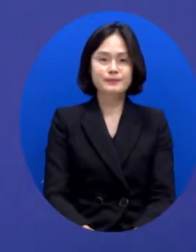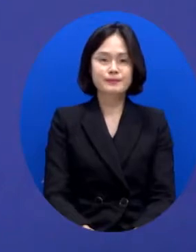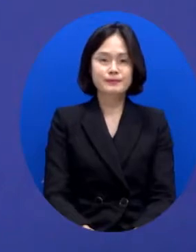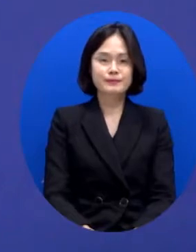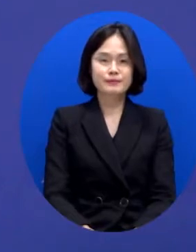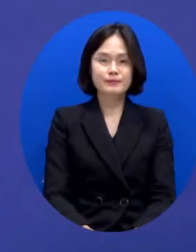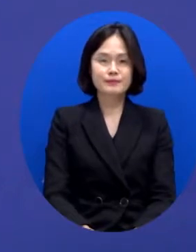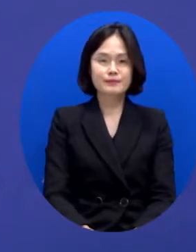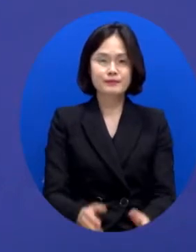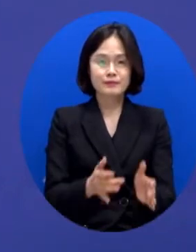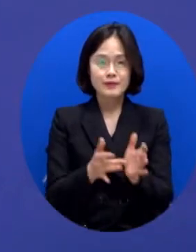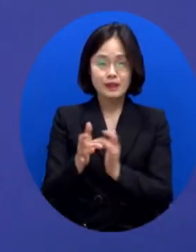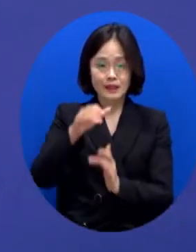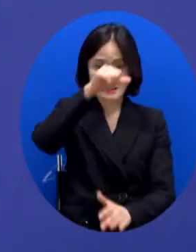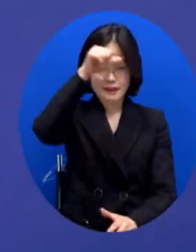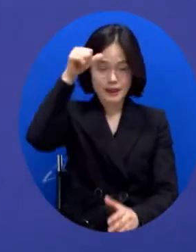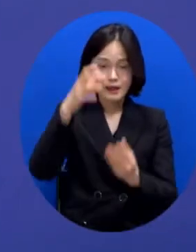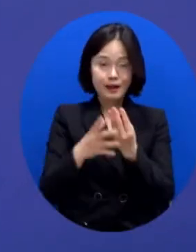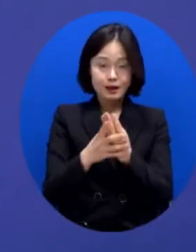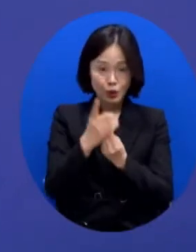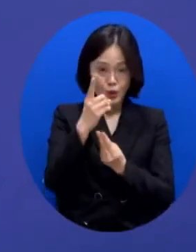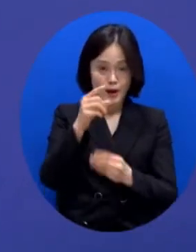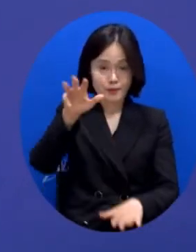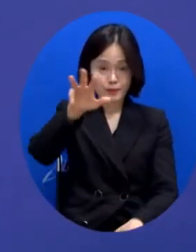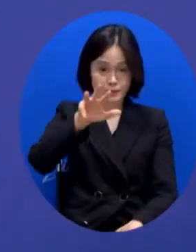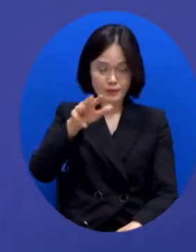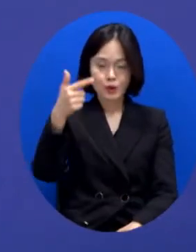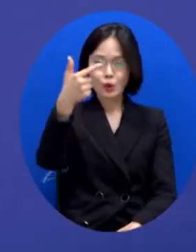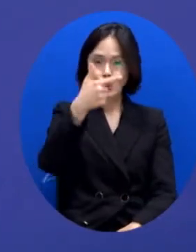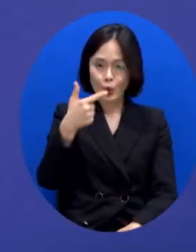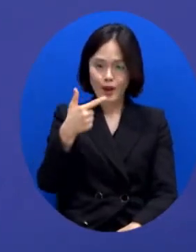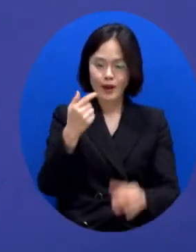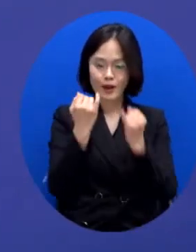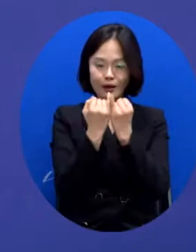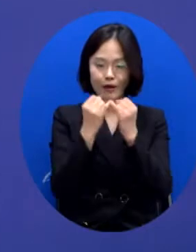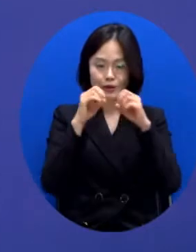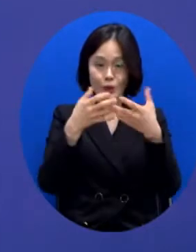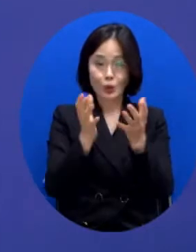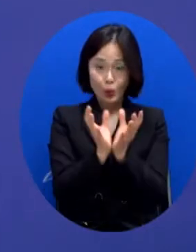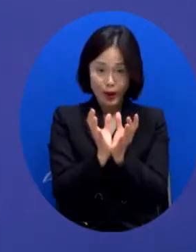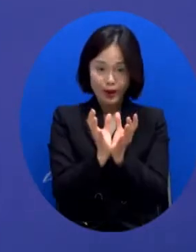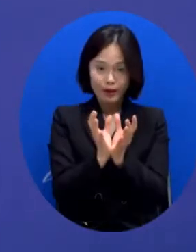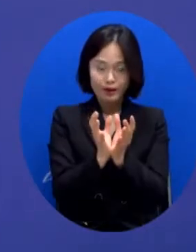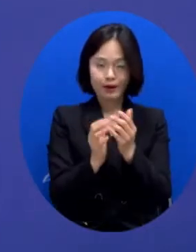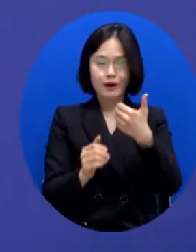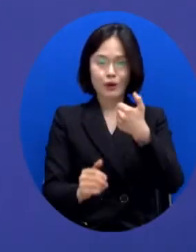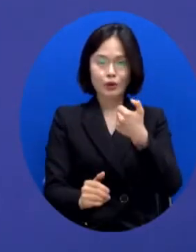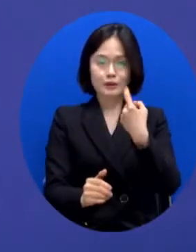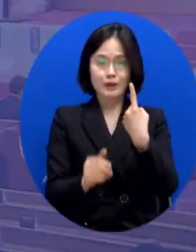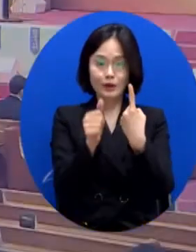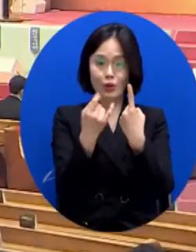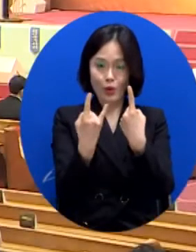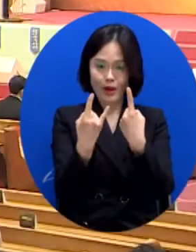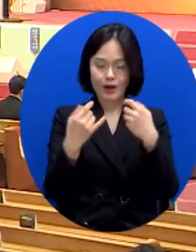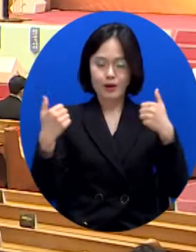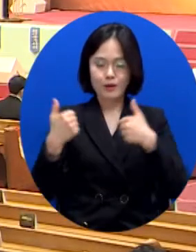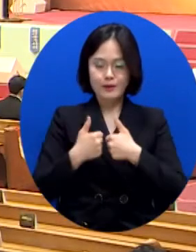예장 통합 포항 노 의 여 전도 변화 패가 포항 제일 교회에서 51회 정기총회 를 열었습니다